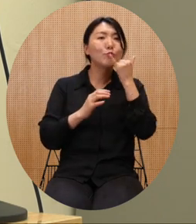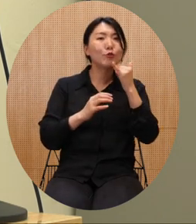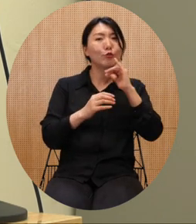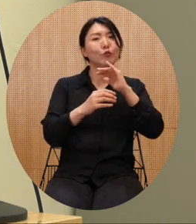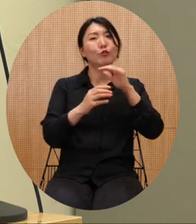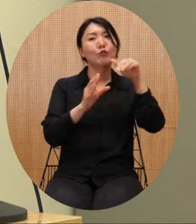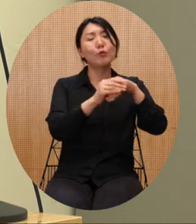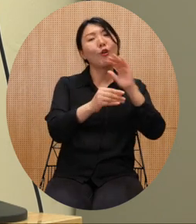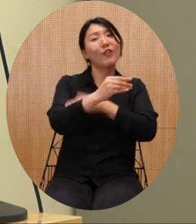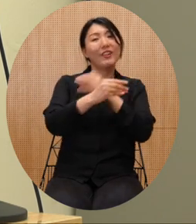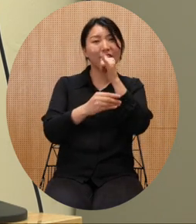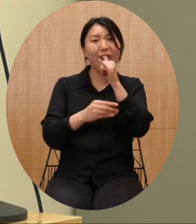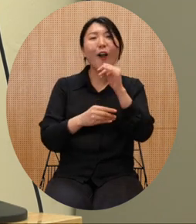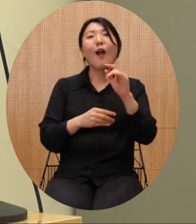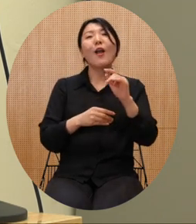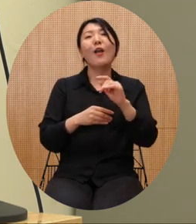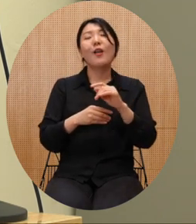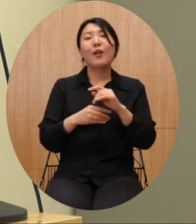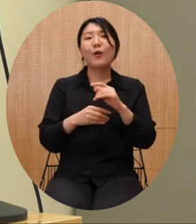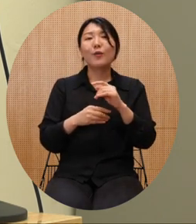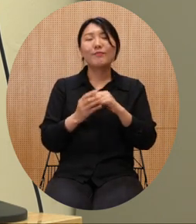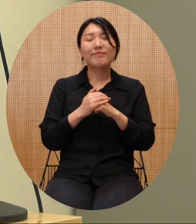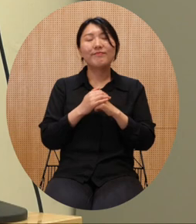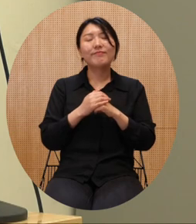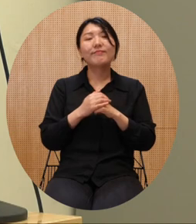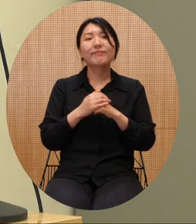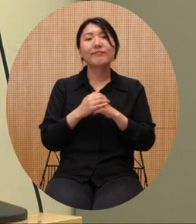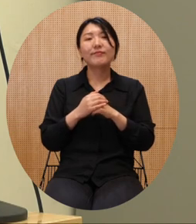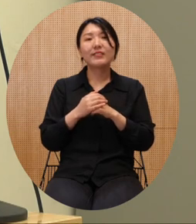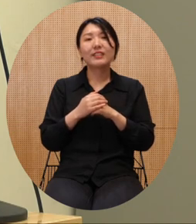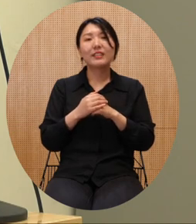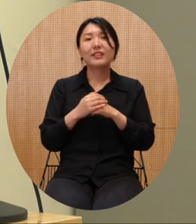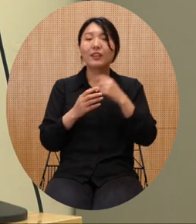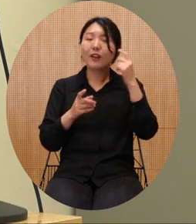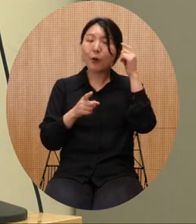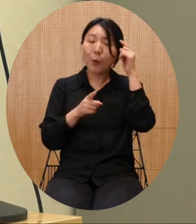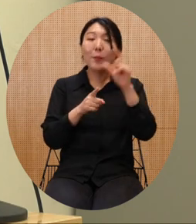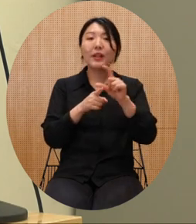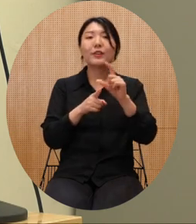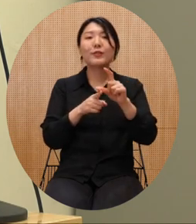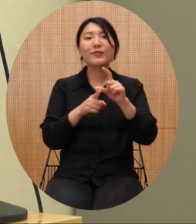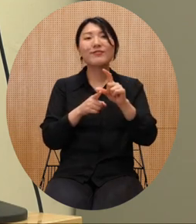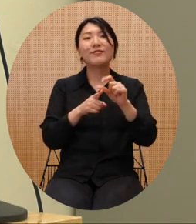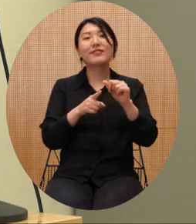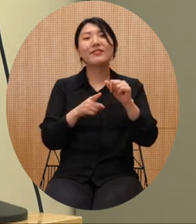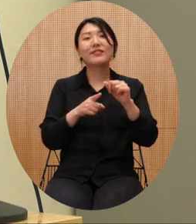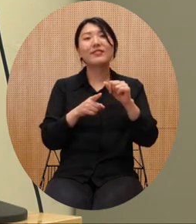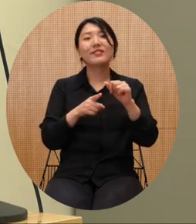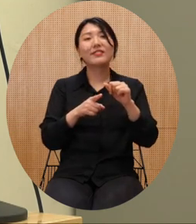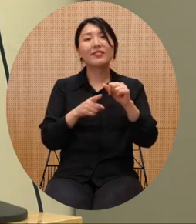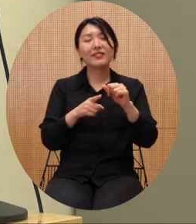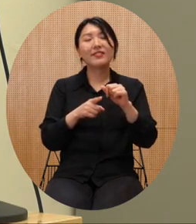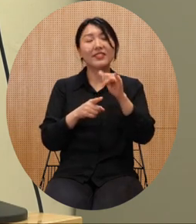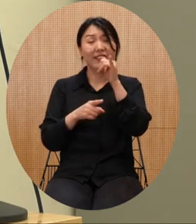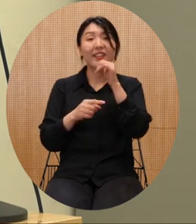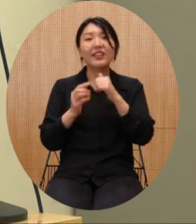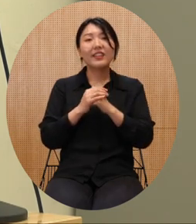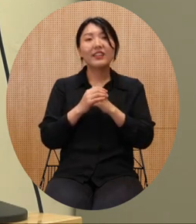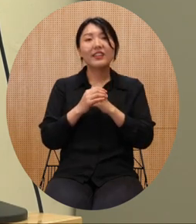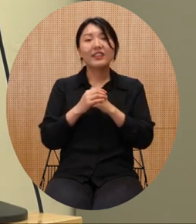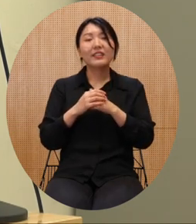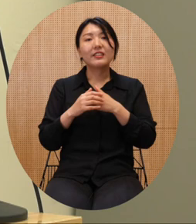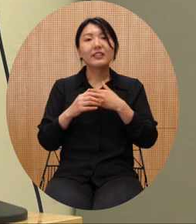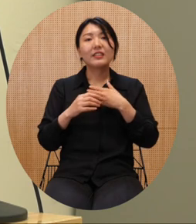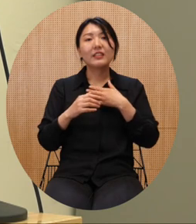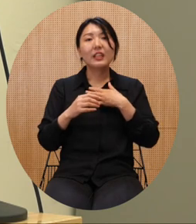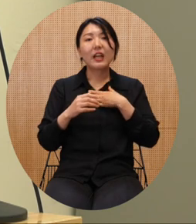지금 이렇게 하느냐 이런 얘기를 했는데 그런 고민도 안 드는 게 아니지만 근데 저는